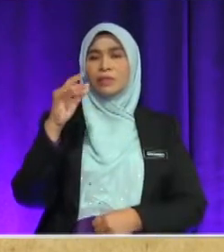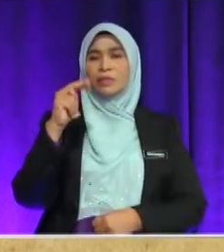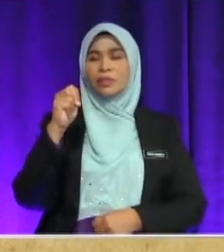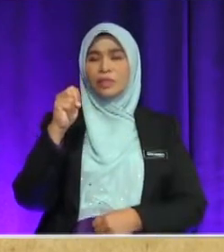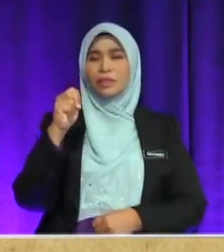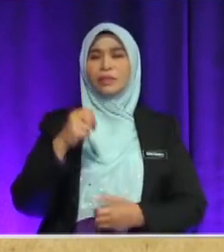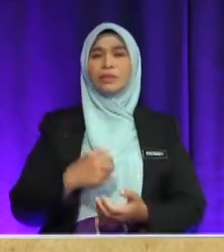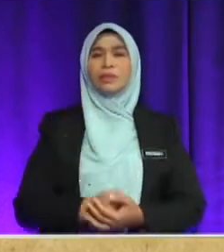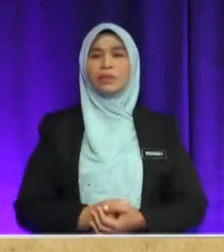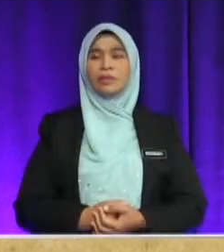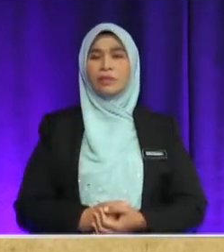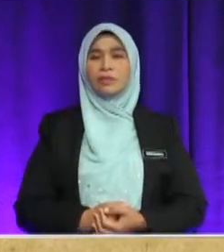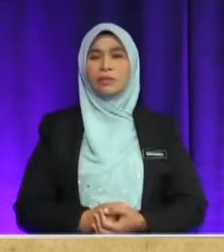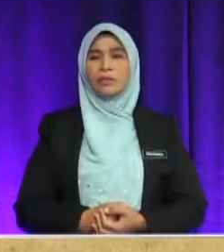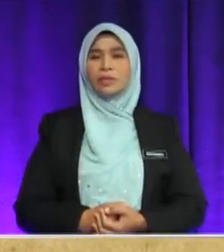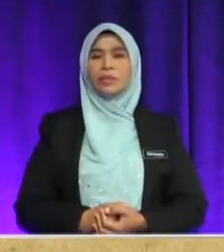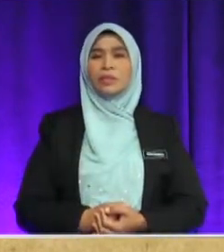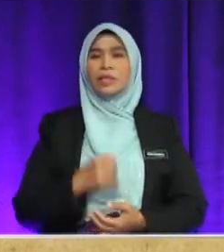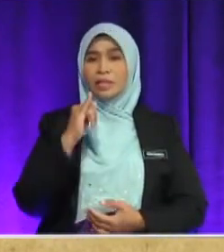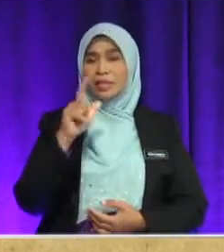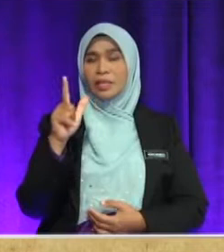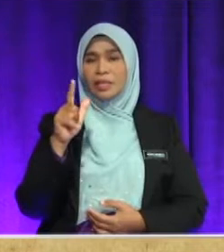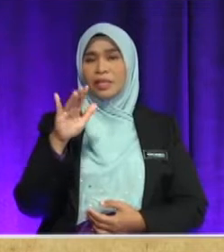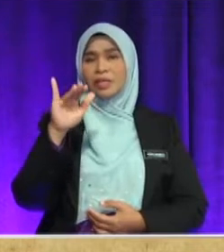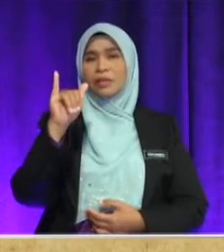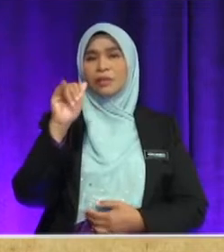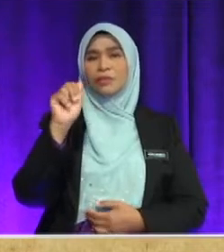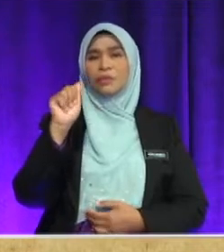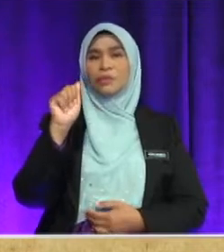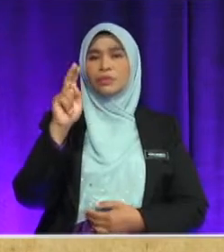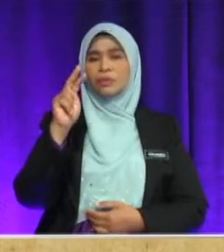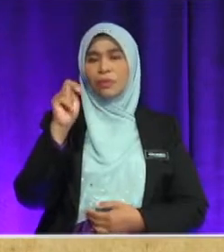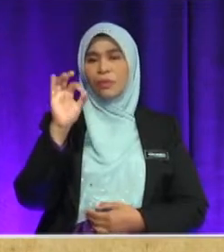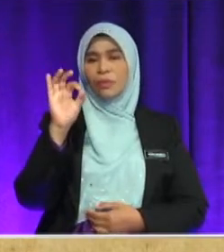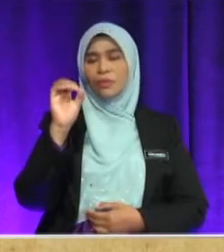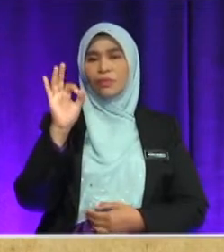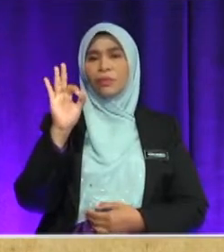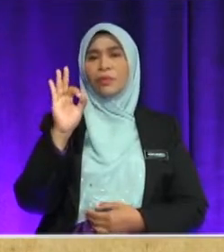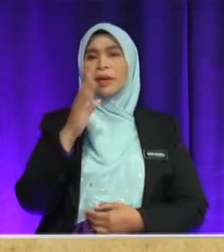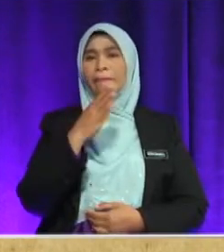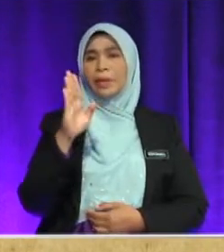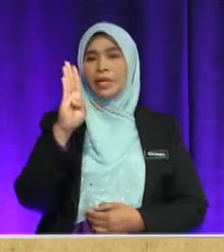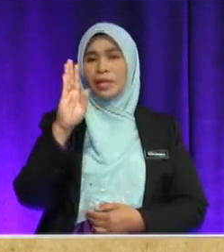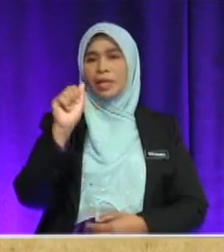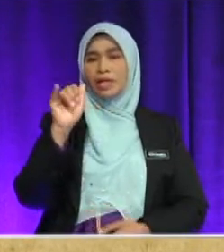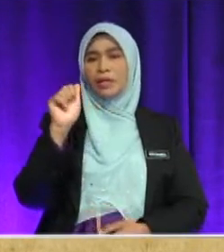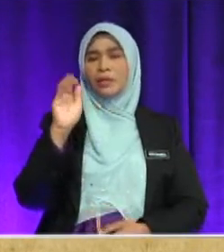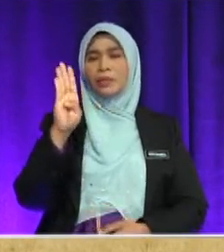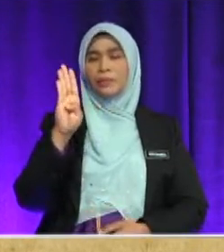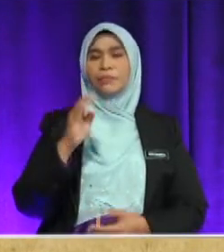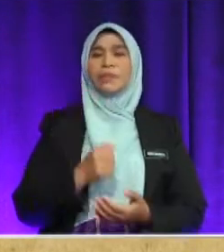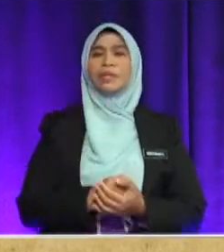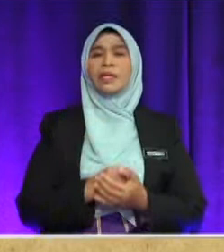penuh-penuh Salahuddin Yusuf al-ayyubi salju Miami Carilah